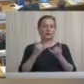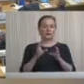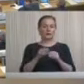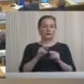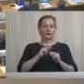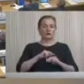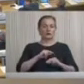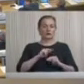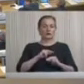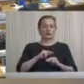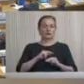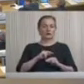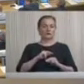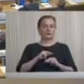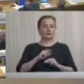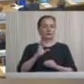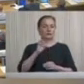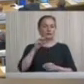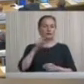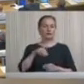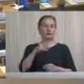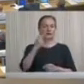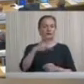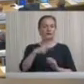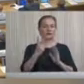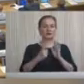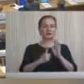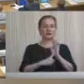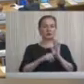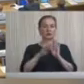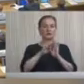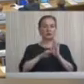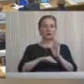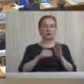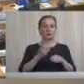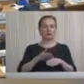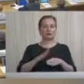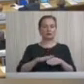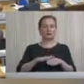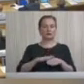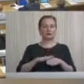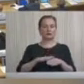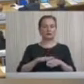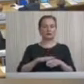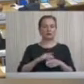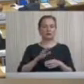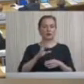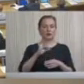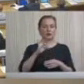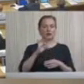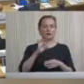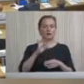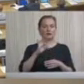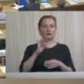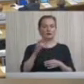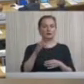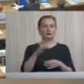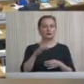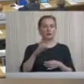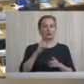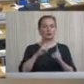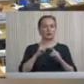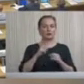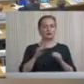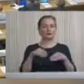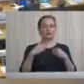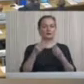питань, які не потребують прийняття рішень. Щойно мої колеги виступали по тим питанням, які вважали суспільно